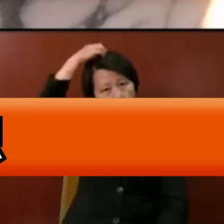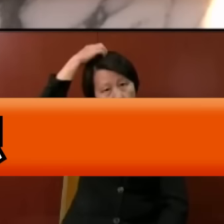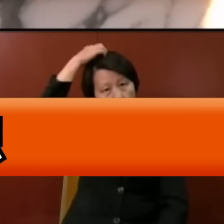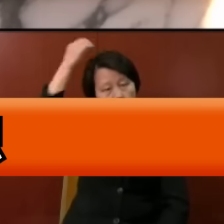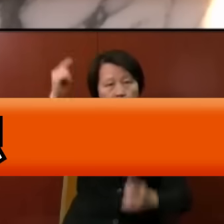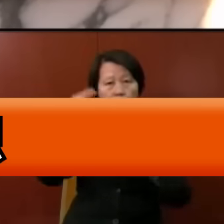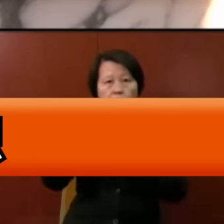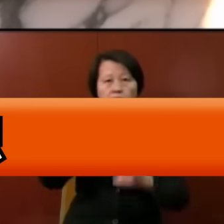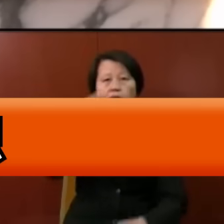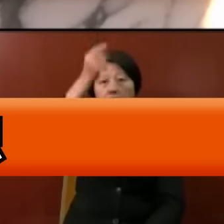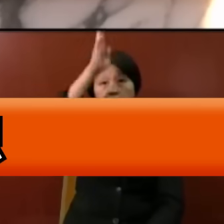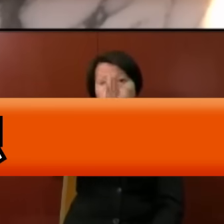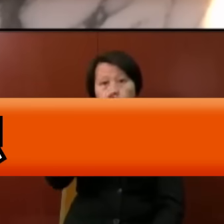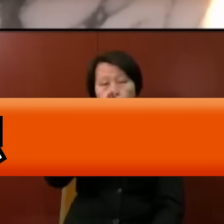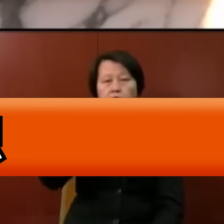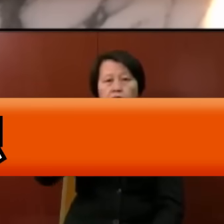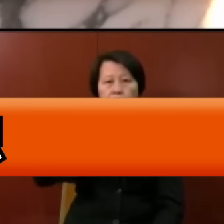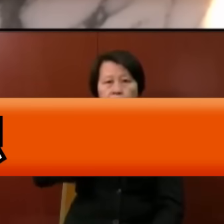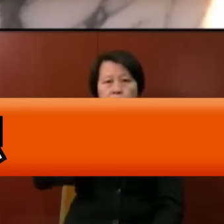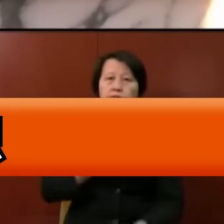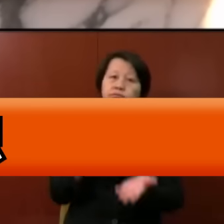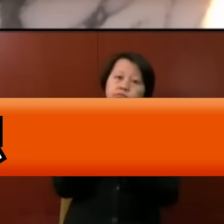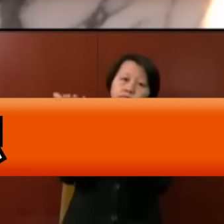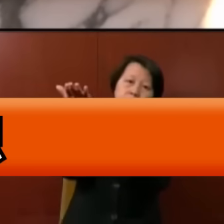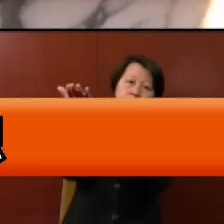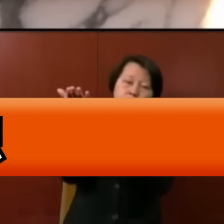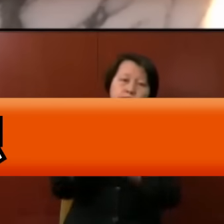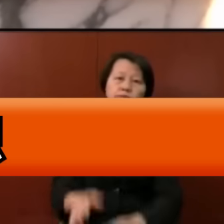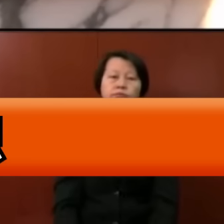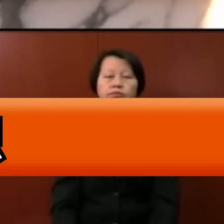kepada Tuhan saya berserah